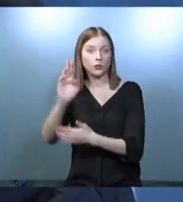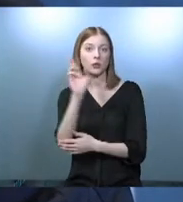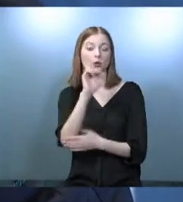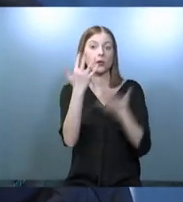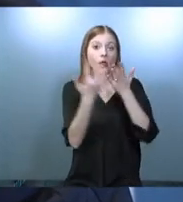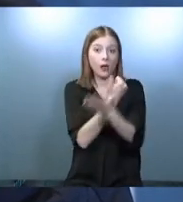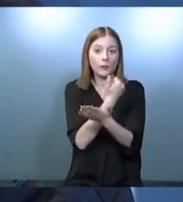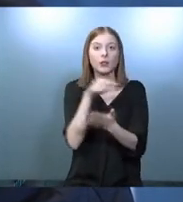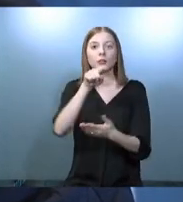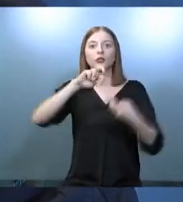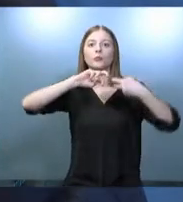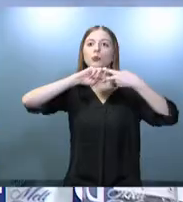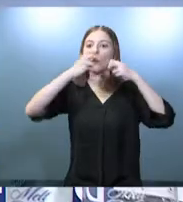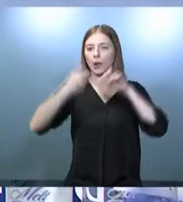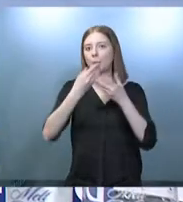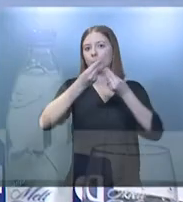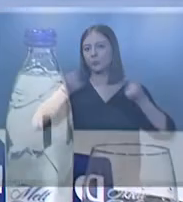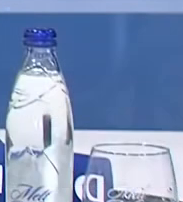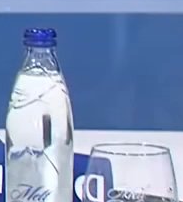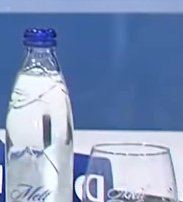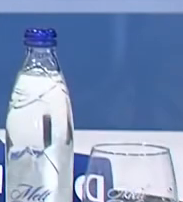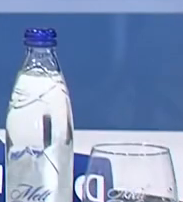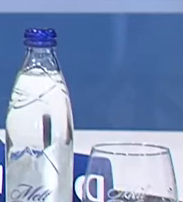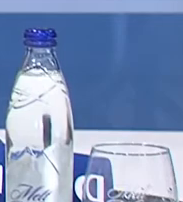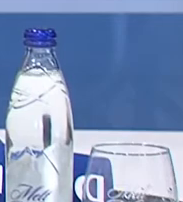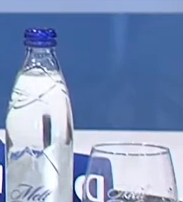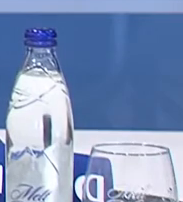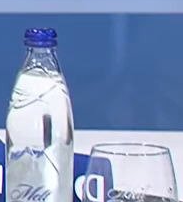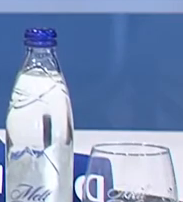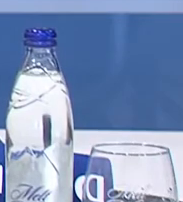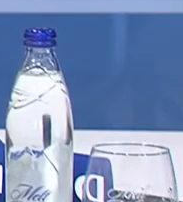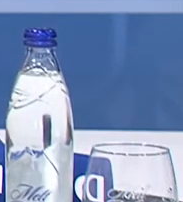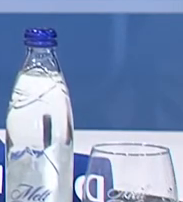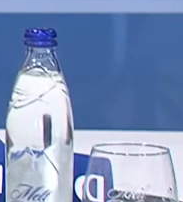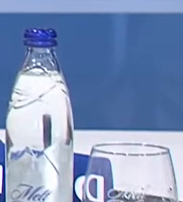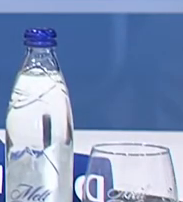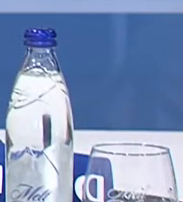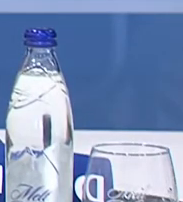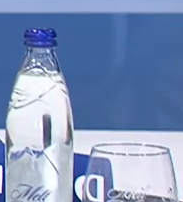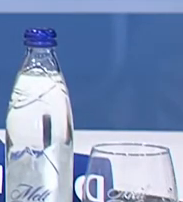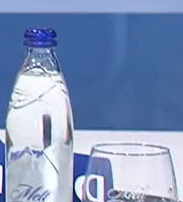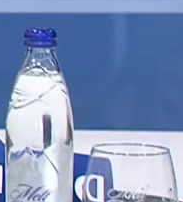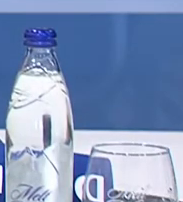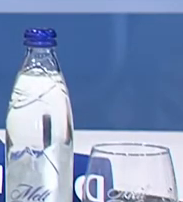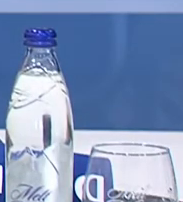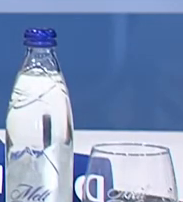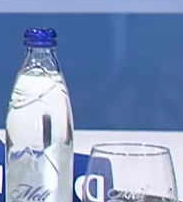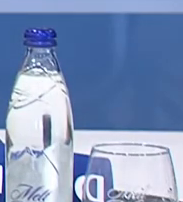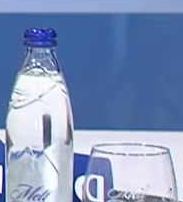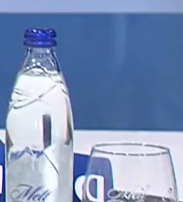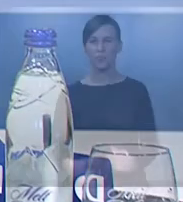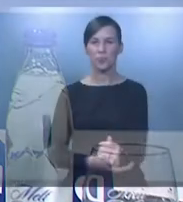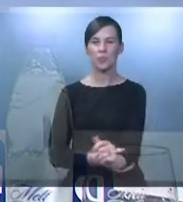šitą problemą stipriai paspręstų. Ačiū labai, Virmantui Pikeliui, Lietuvos Respublikos liberalų sąjūdis, Viktoras Muntenas, Valstiečių Žaliųjų